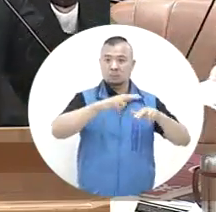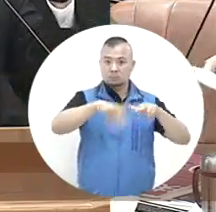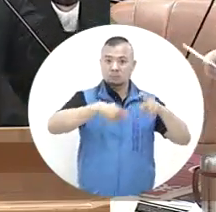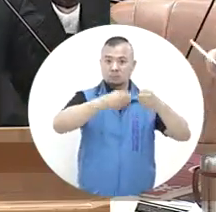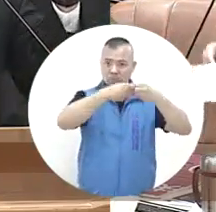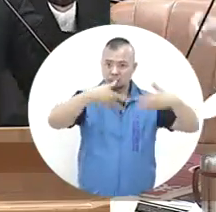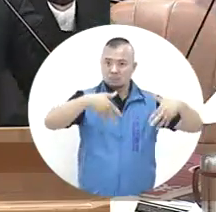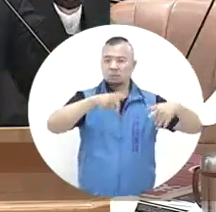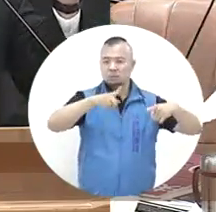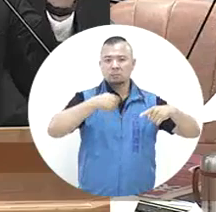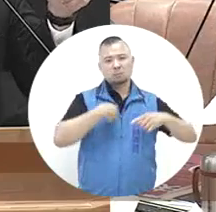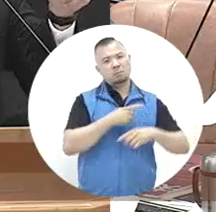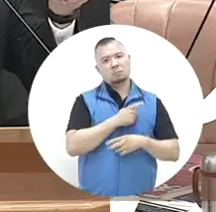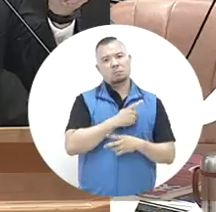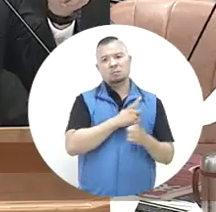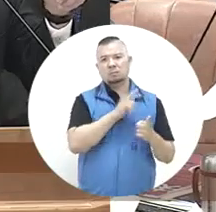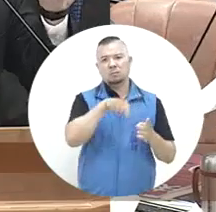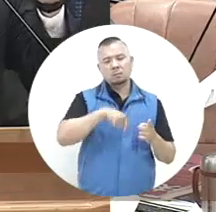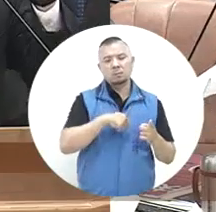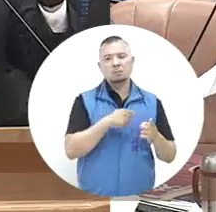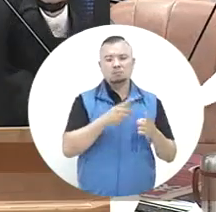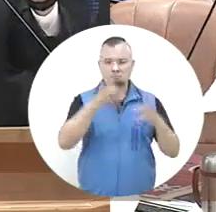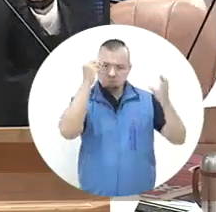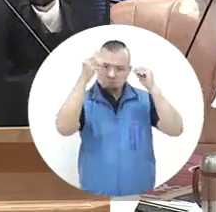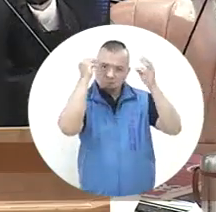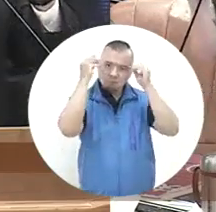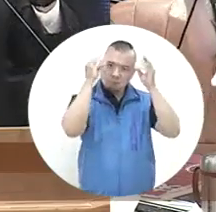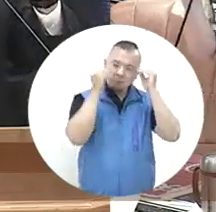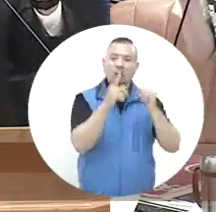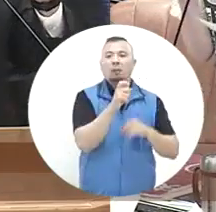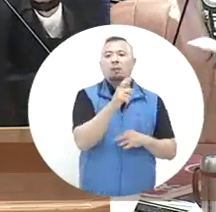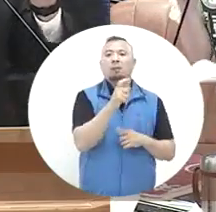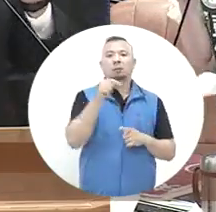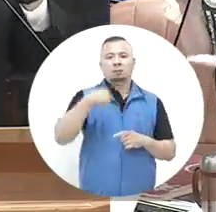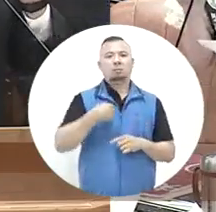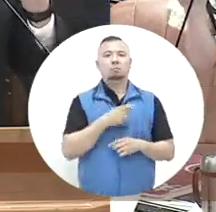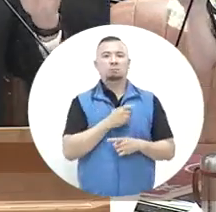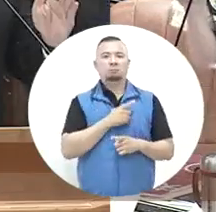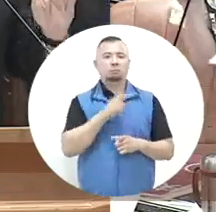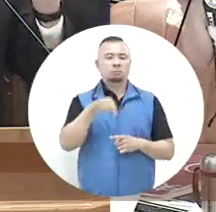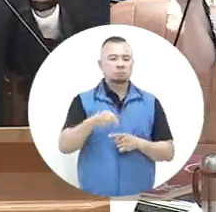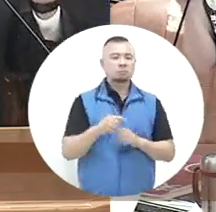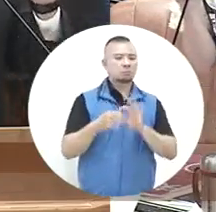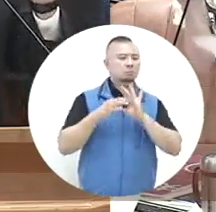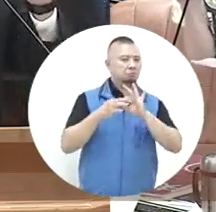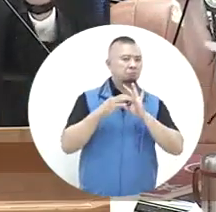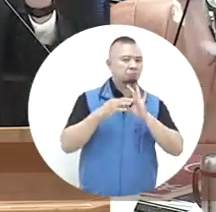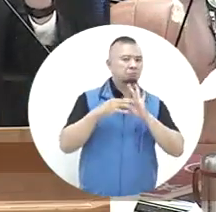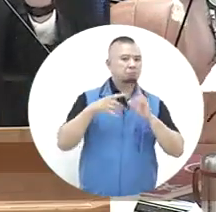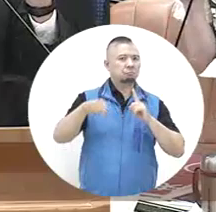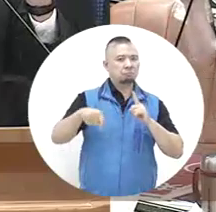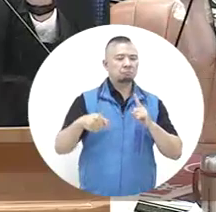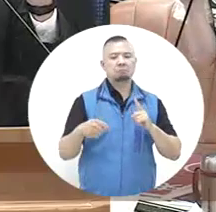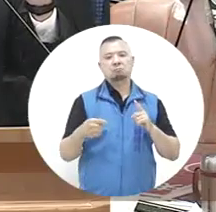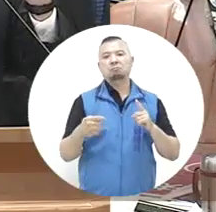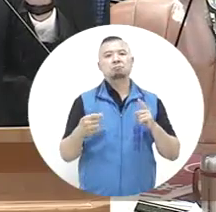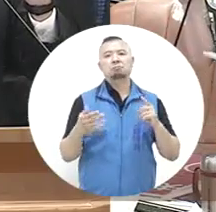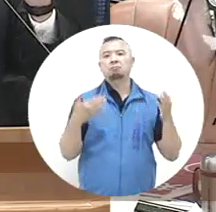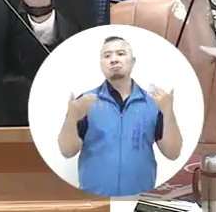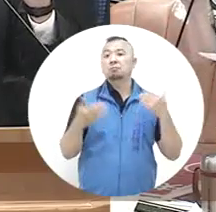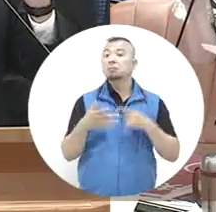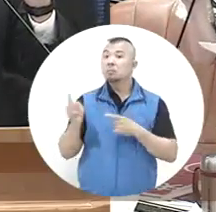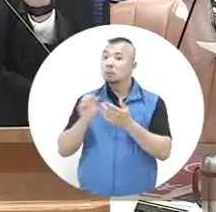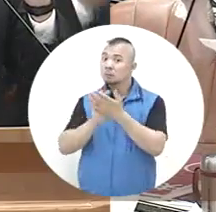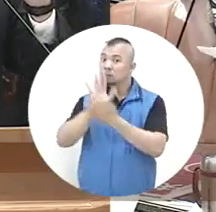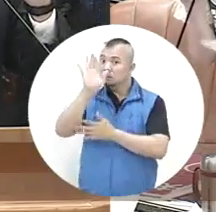们没有办法去接触，但是我们管道都非常畅通。 市长，我想您未来是有要角